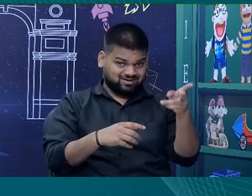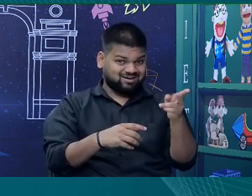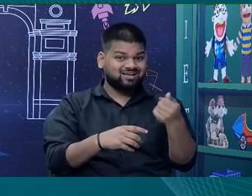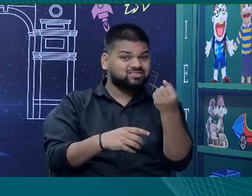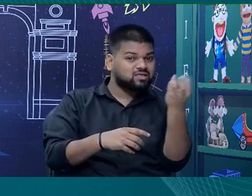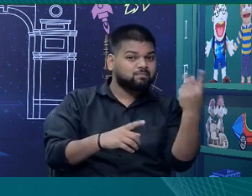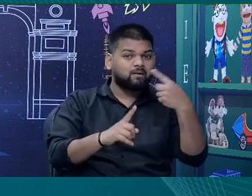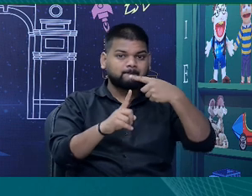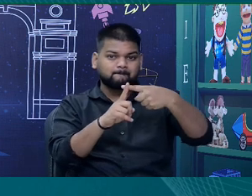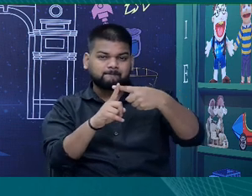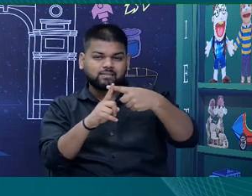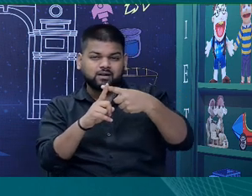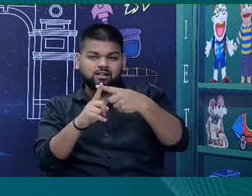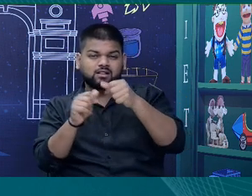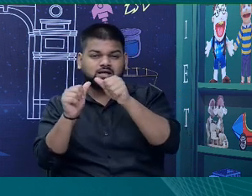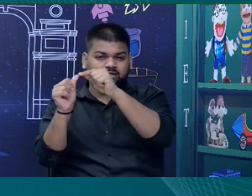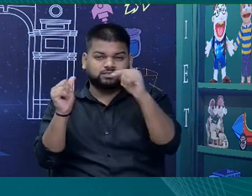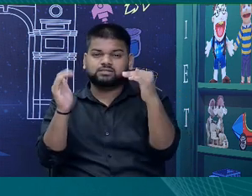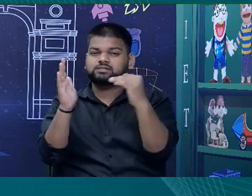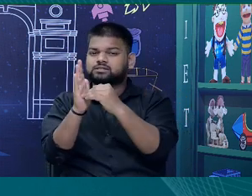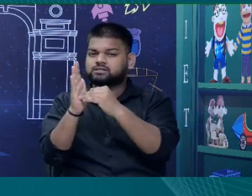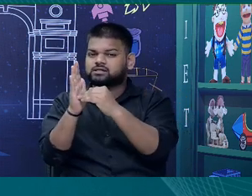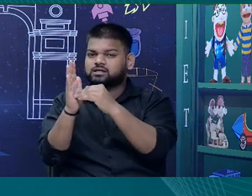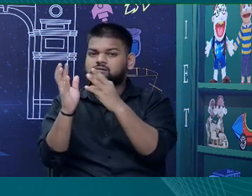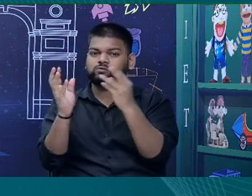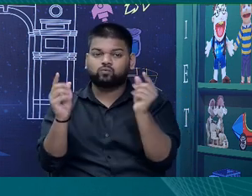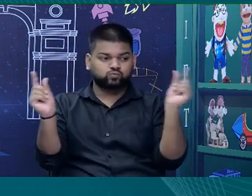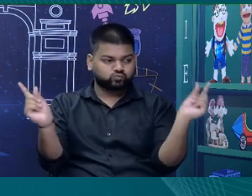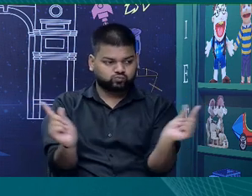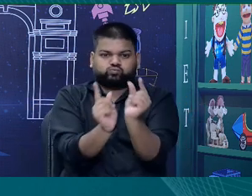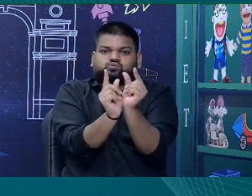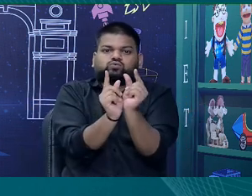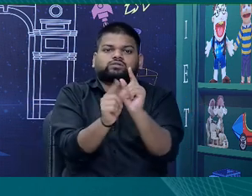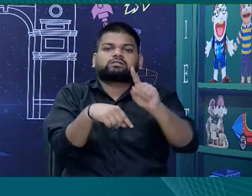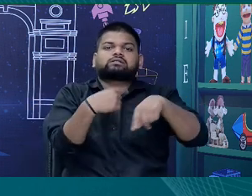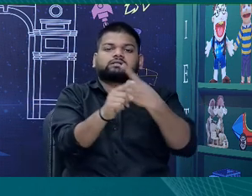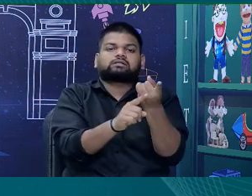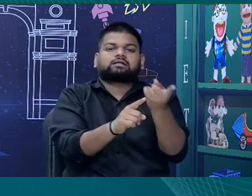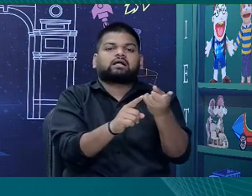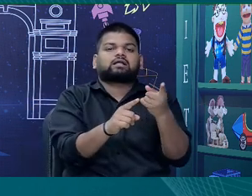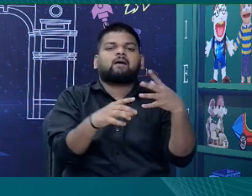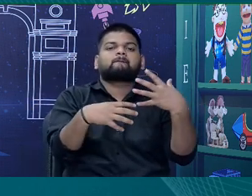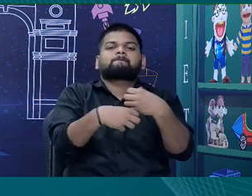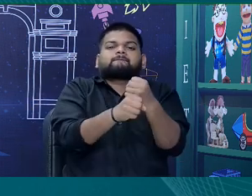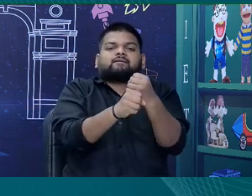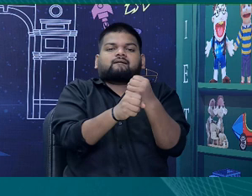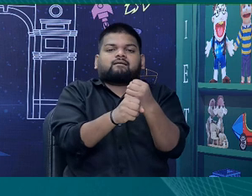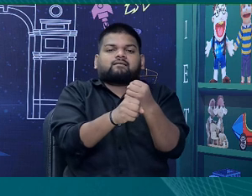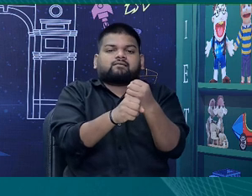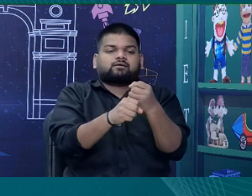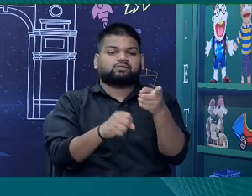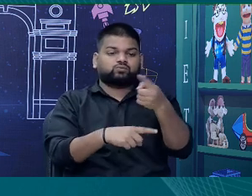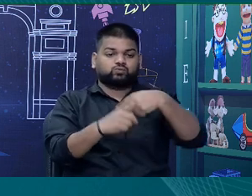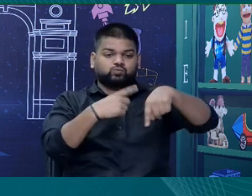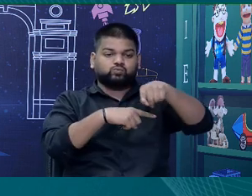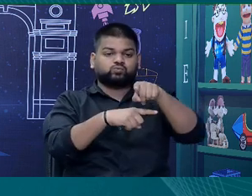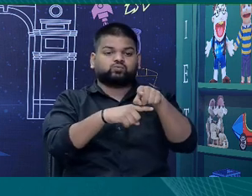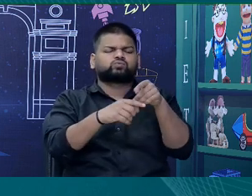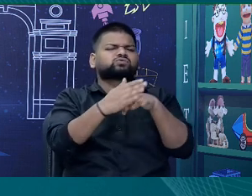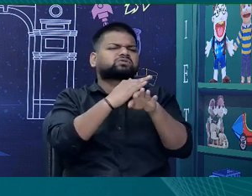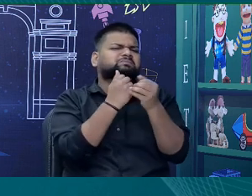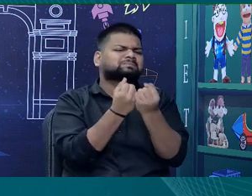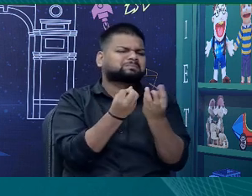डिवीजन ऑन डी वैरियेबल्स और कांस्टेंस तू फॉर्म एक्सप्रेशंस हम एडिशन सब्सट्रैक्शन मल्टीप्लिकेशन और डिवीजन जो